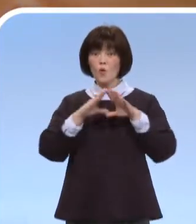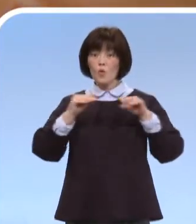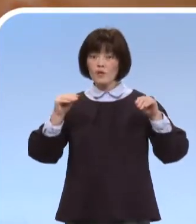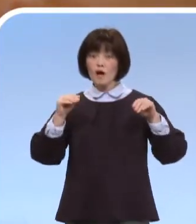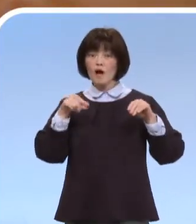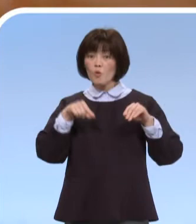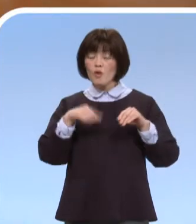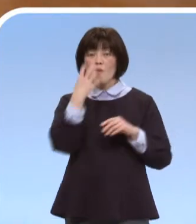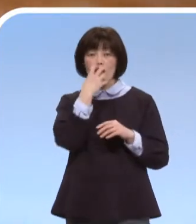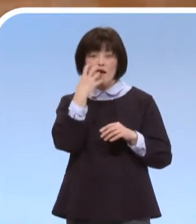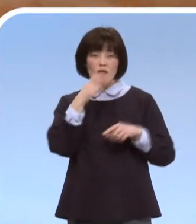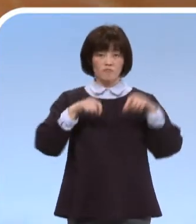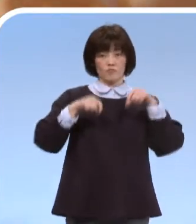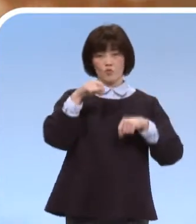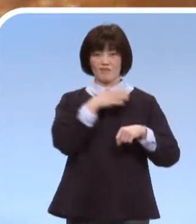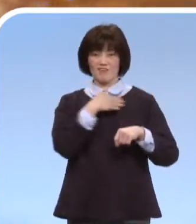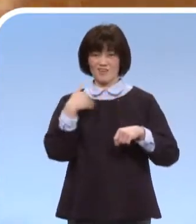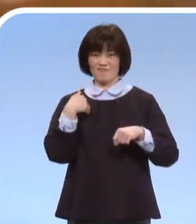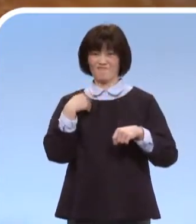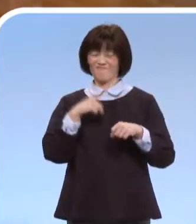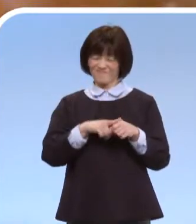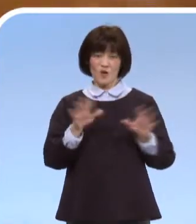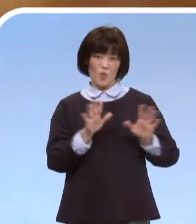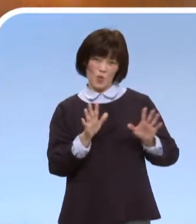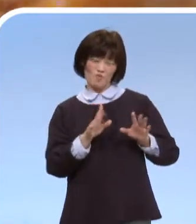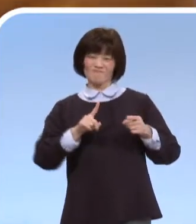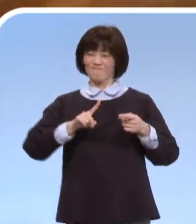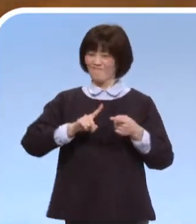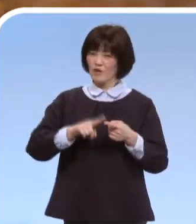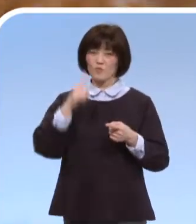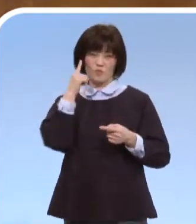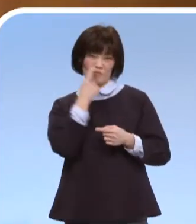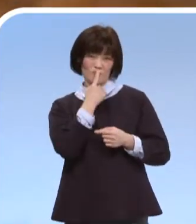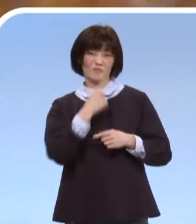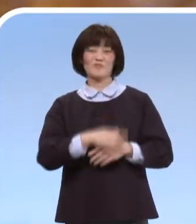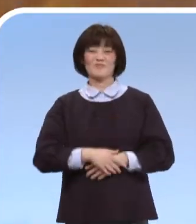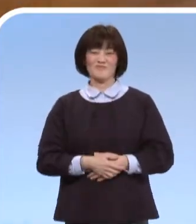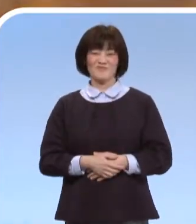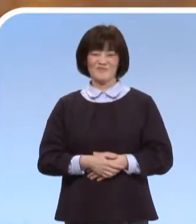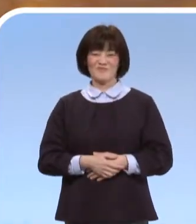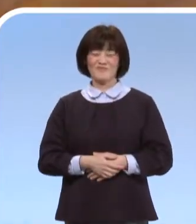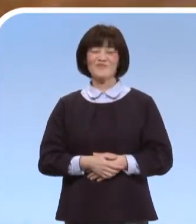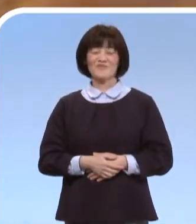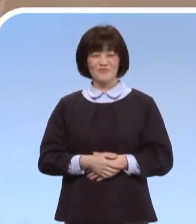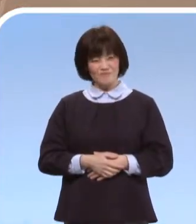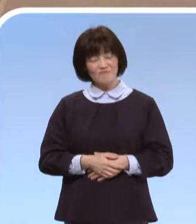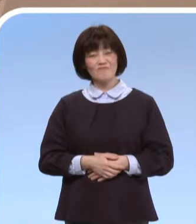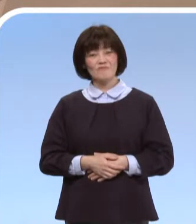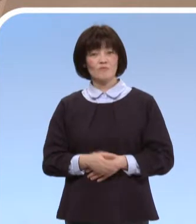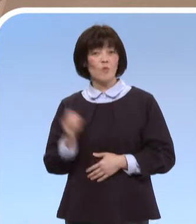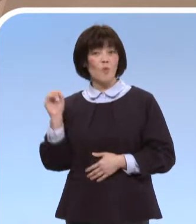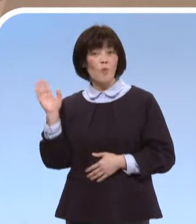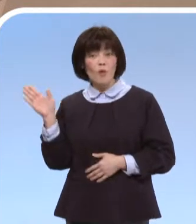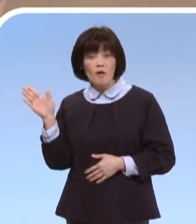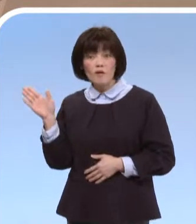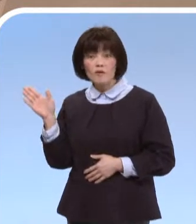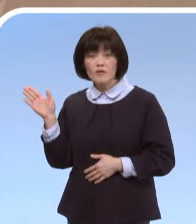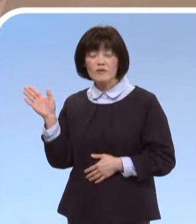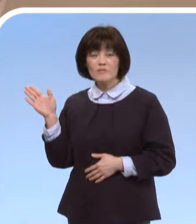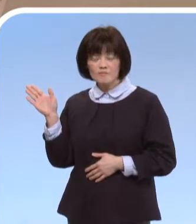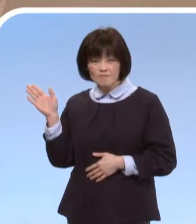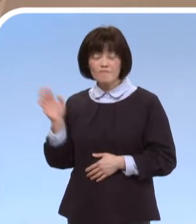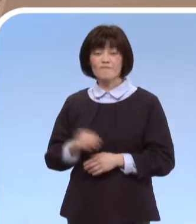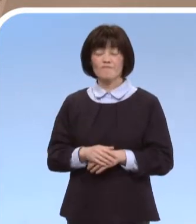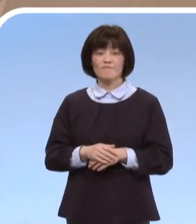して、それで調整もできますので、まあ、あのお子様から非常にまあ食べやすいのかなというふうに思います。 実はこち